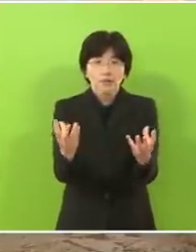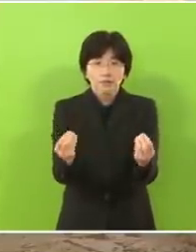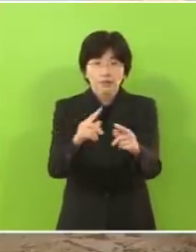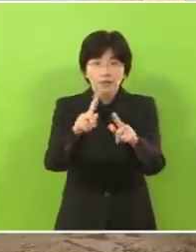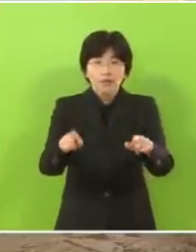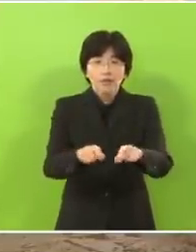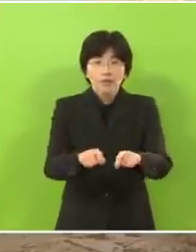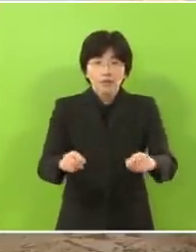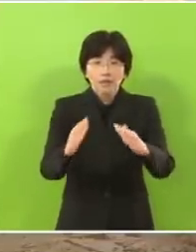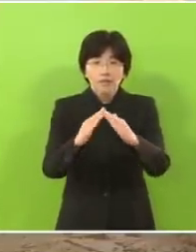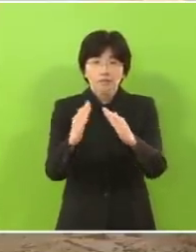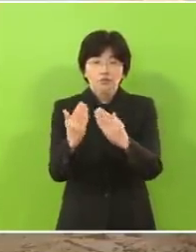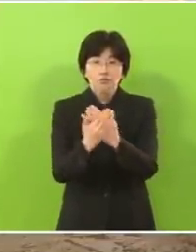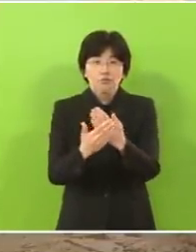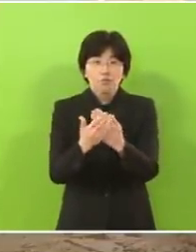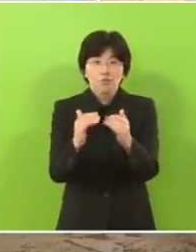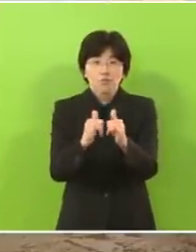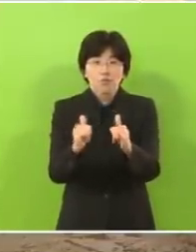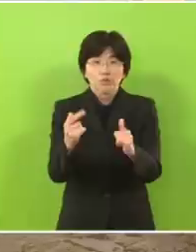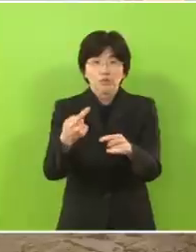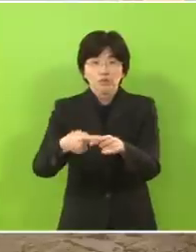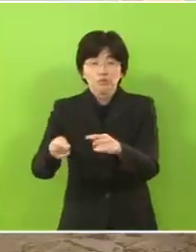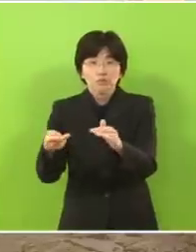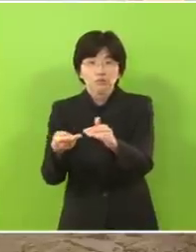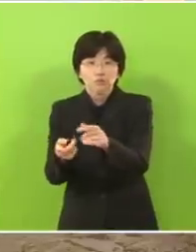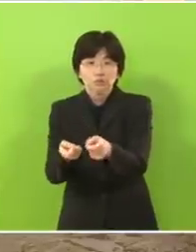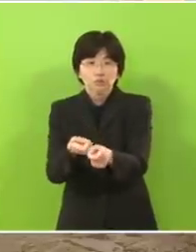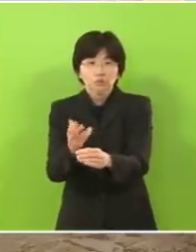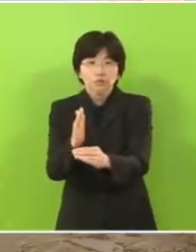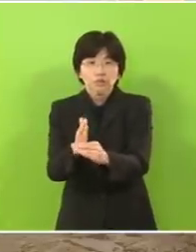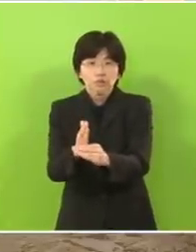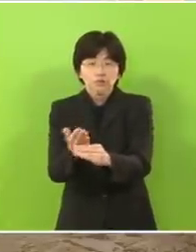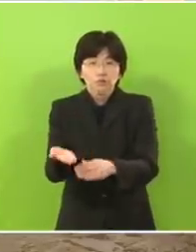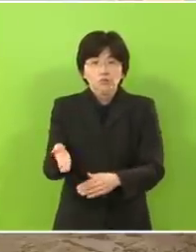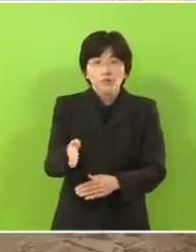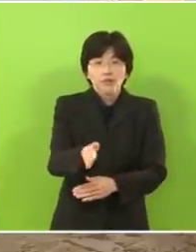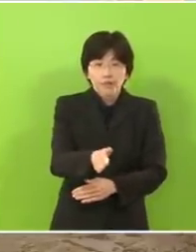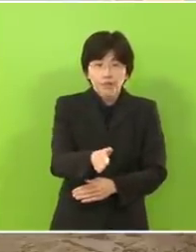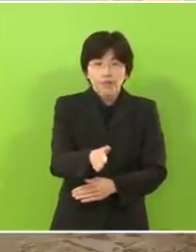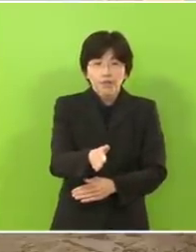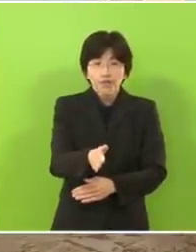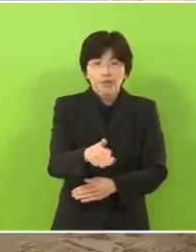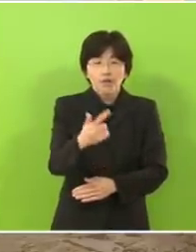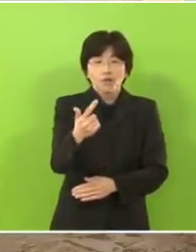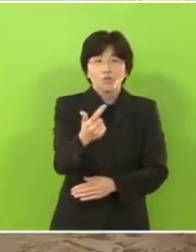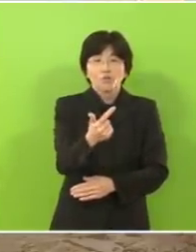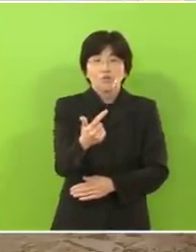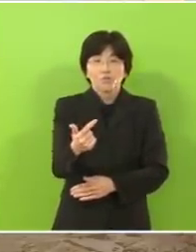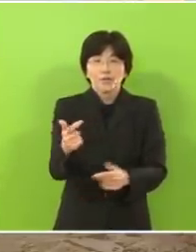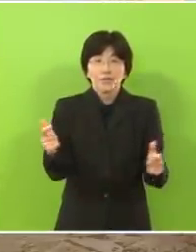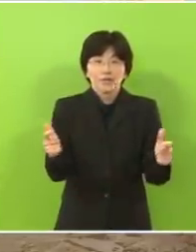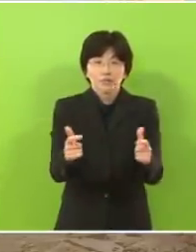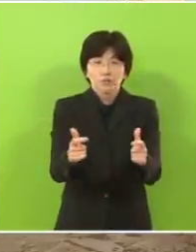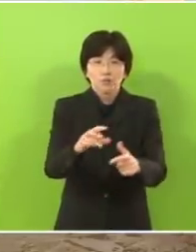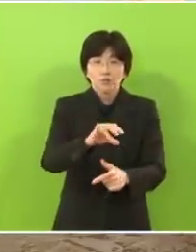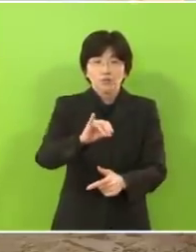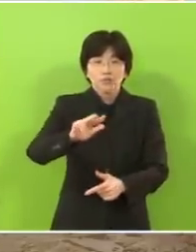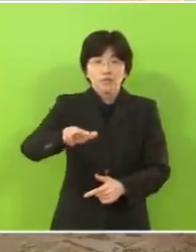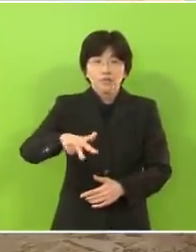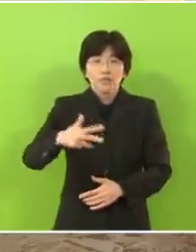結果自宅療養の方は一部入院中し調整中の方も含めて6名現象の